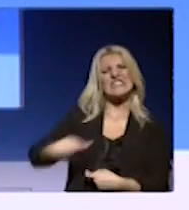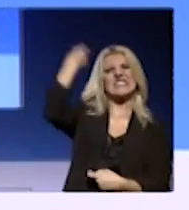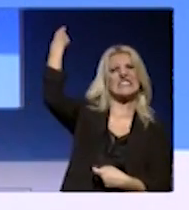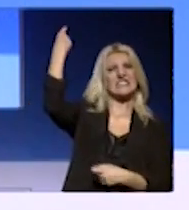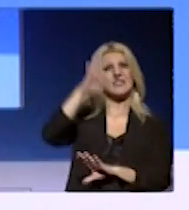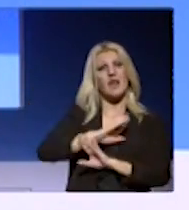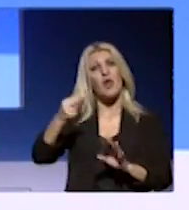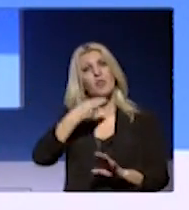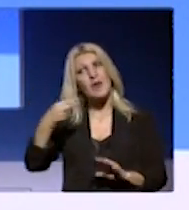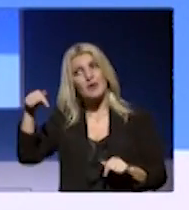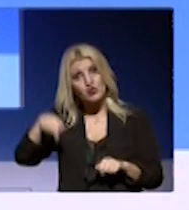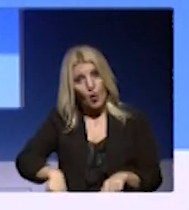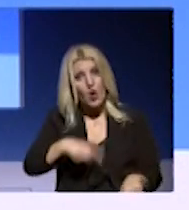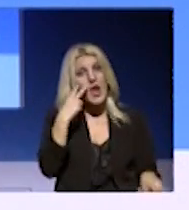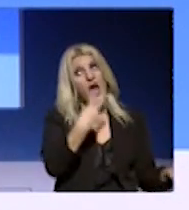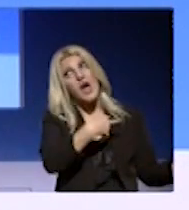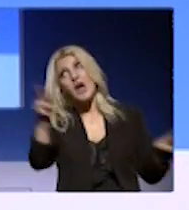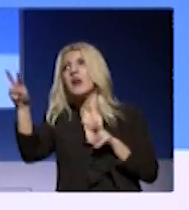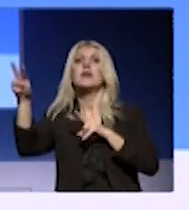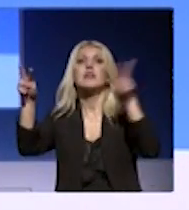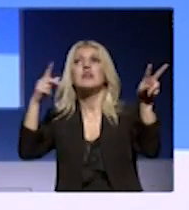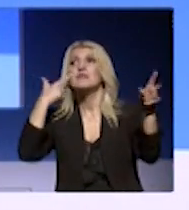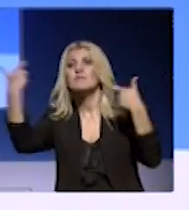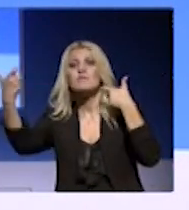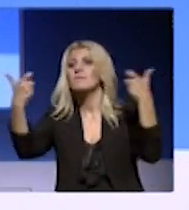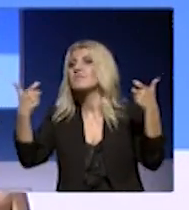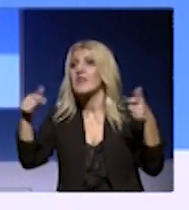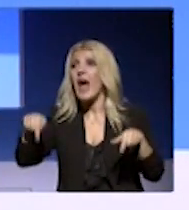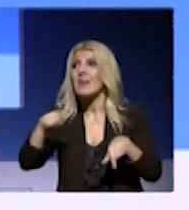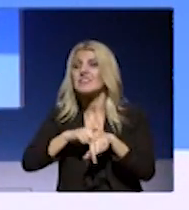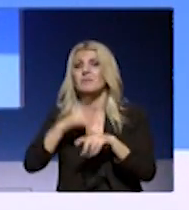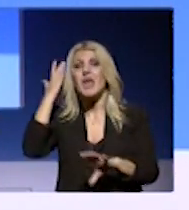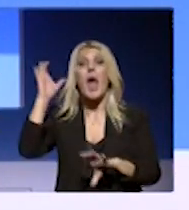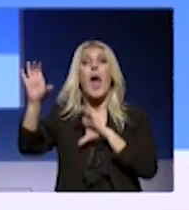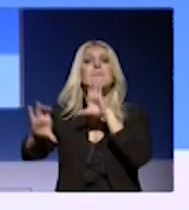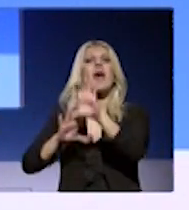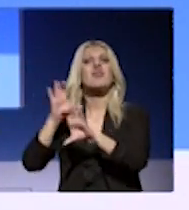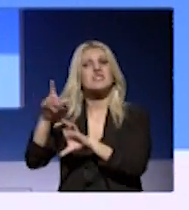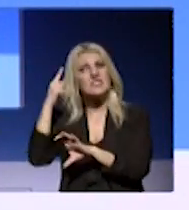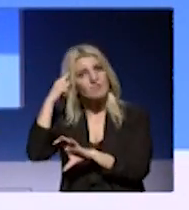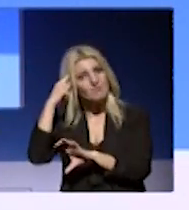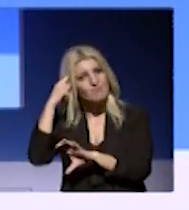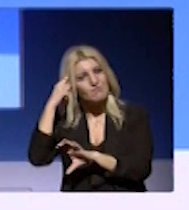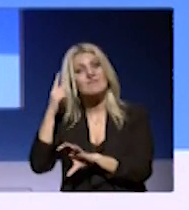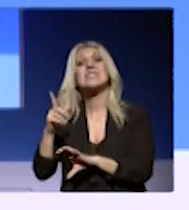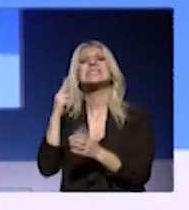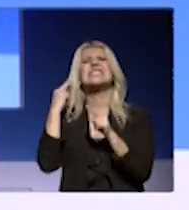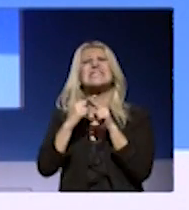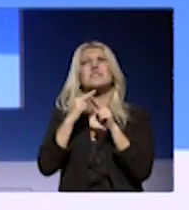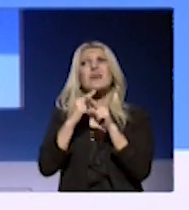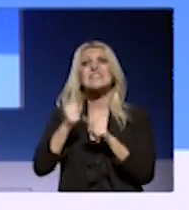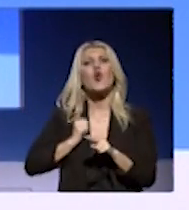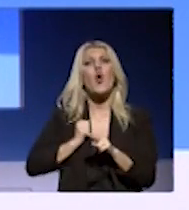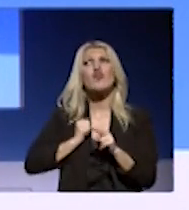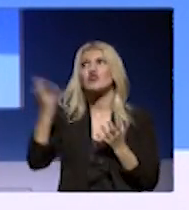δείτε τις επενδύσεις οι οποίες γίνονται, θα καταλάβετε γιατί είναι τόσο σημαντικό να μπορούμε να προσελκύουμε ιδιωτικά κεφάλαια για να αναβαθμίζουμε τα αεροδρόμια